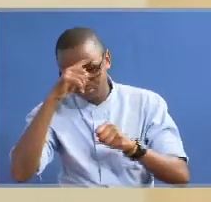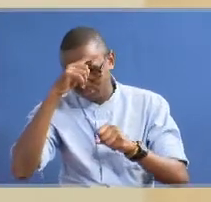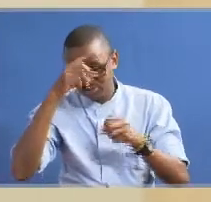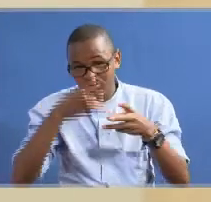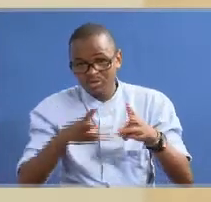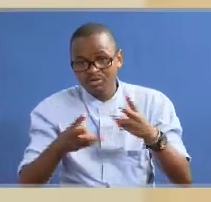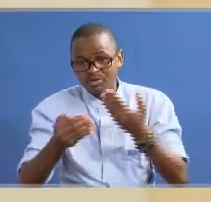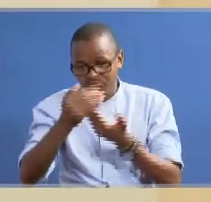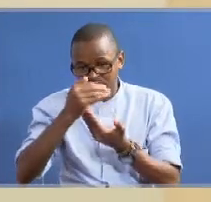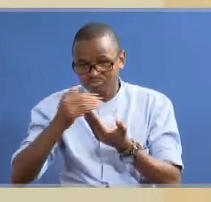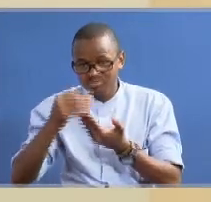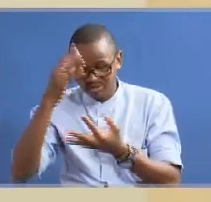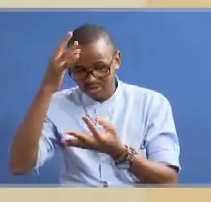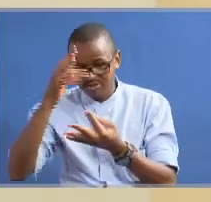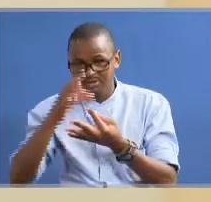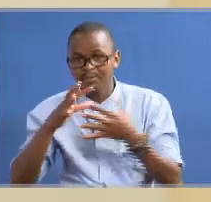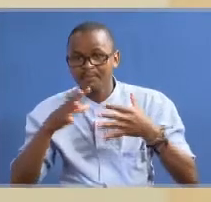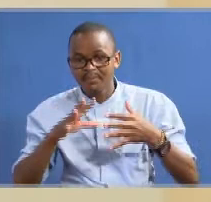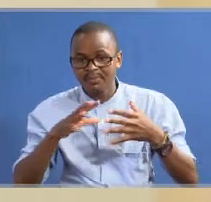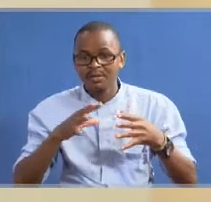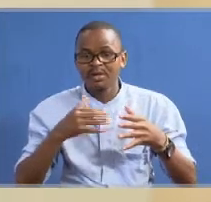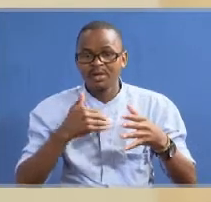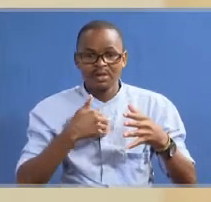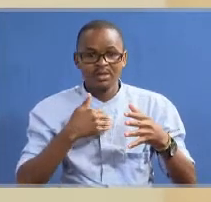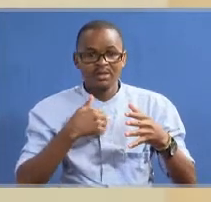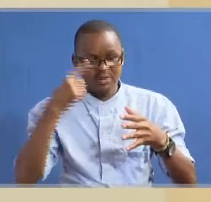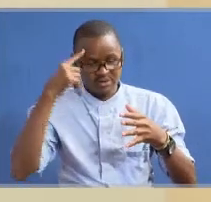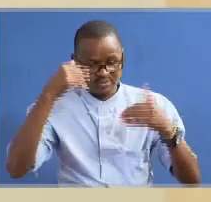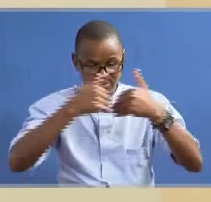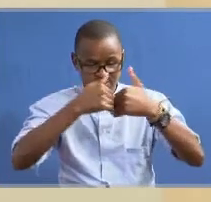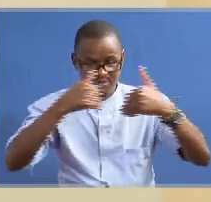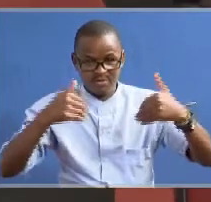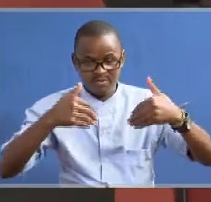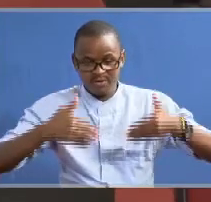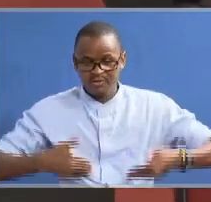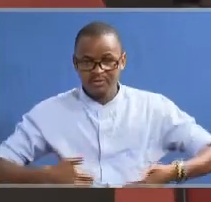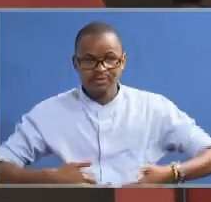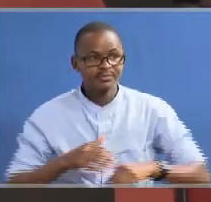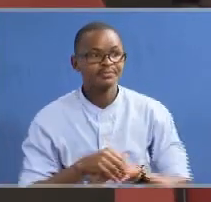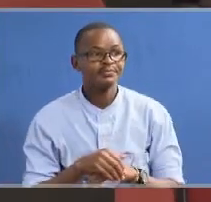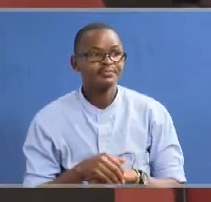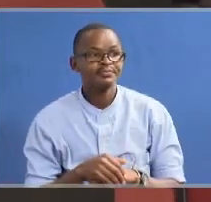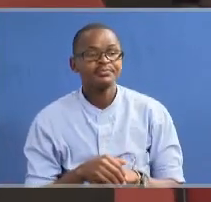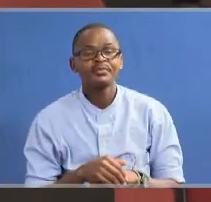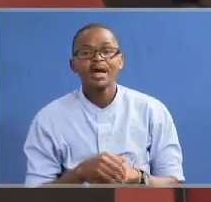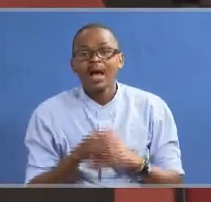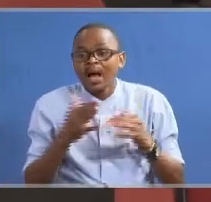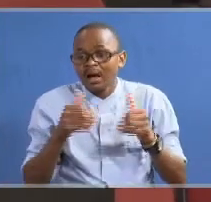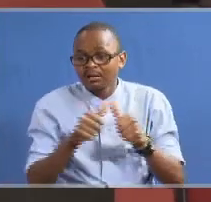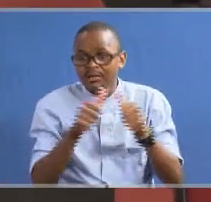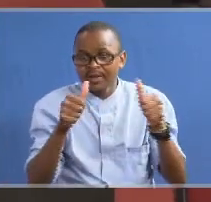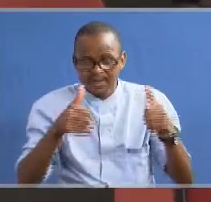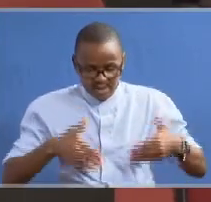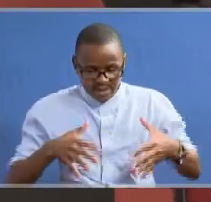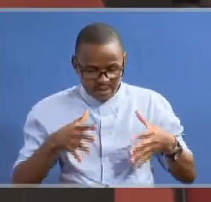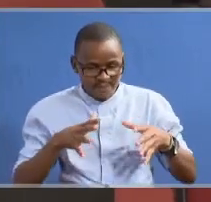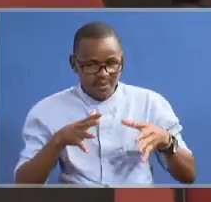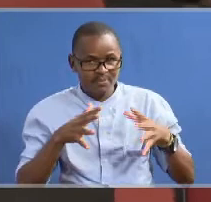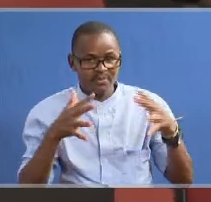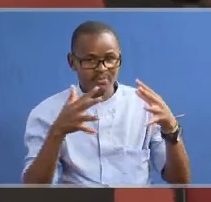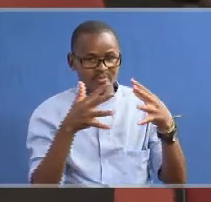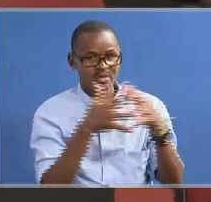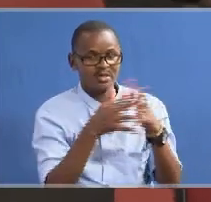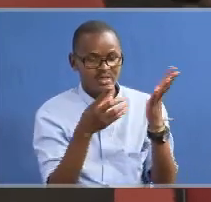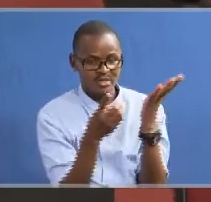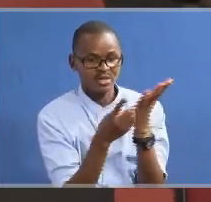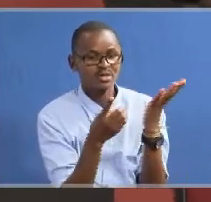za ukusanyaji wa maoni kwa raia kwa sasa zimewatenga vijana. How well can the younger people be engaged